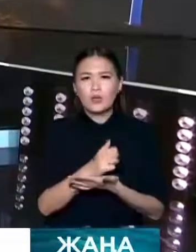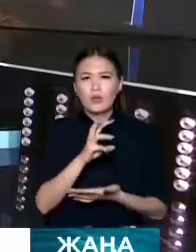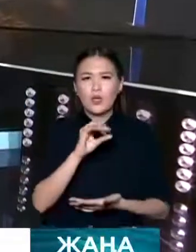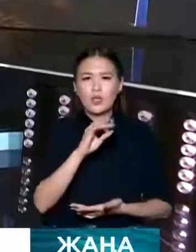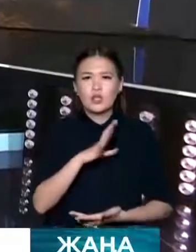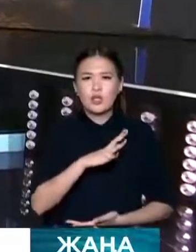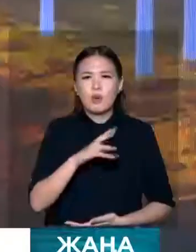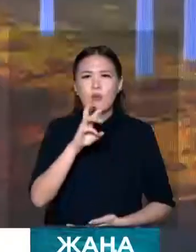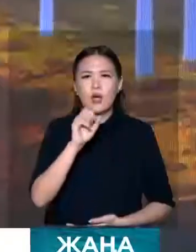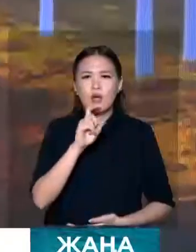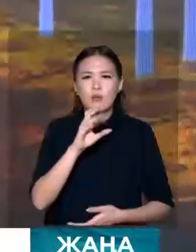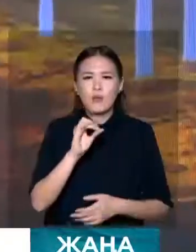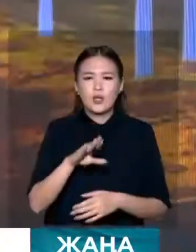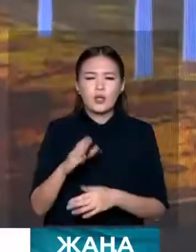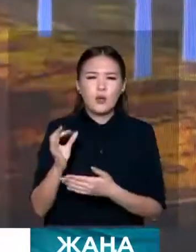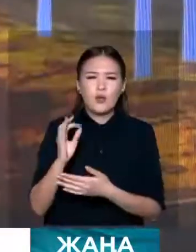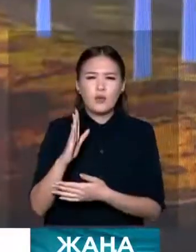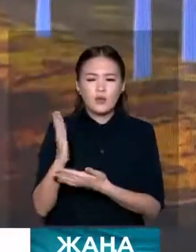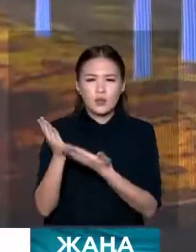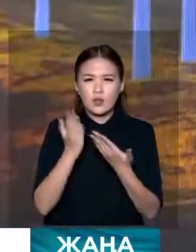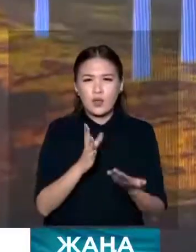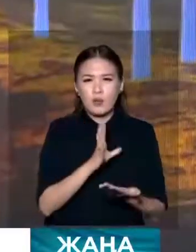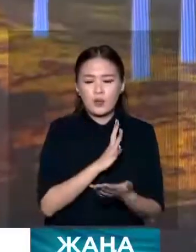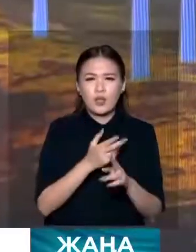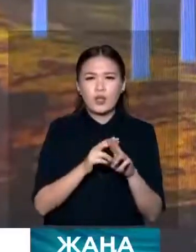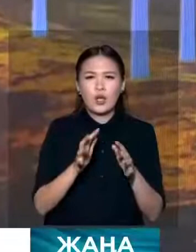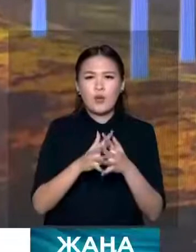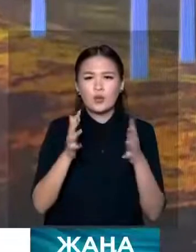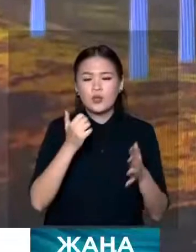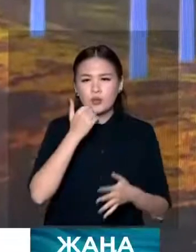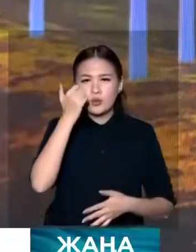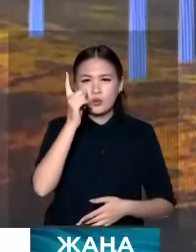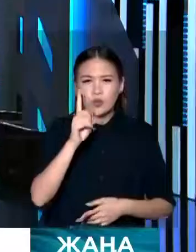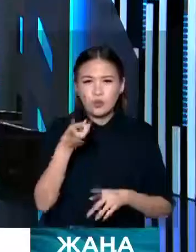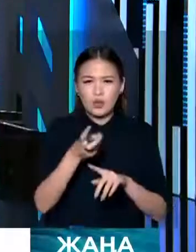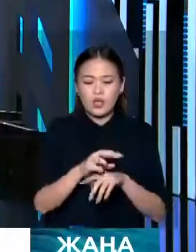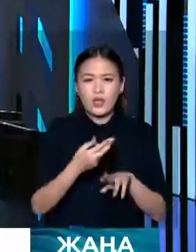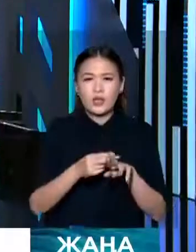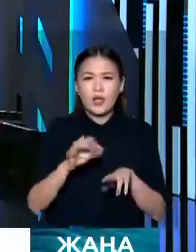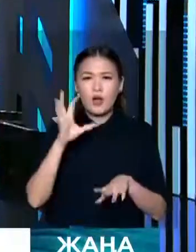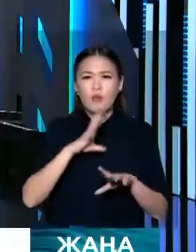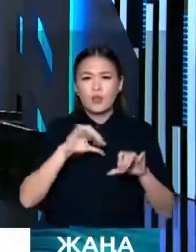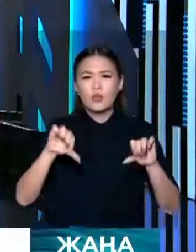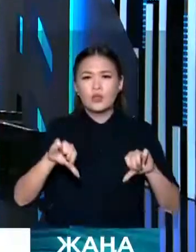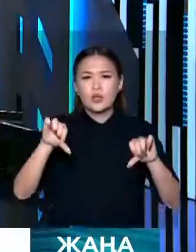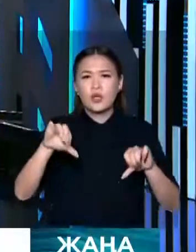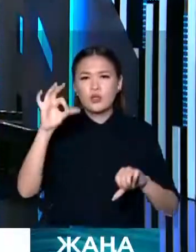Махамбетов мырзаны шақырдық. Әсет мырза, уақыт бөліп келгеніңізге әуелі алғыс. Енді атом электростанциясы дегенде бірден